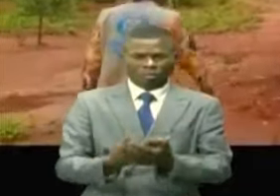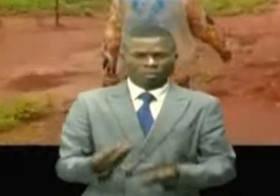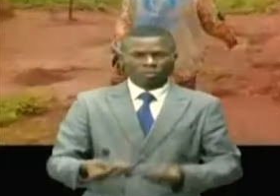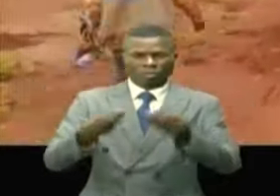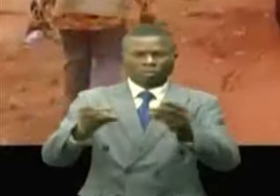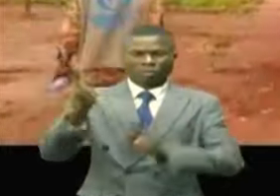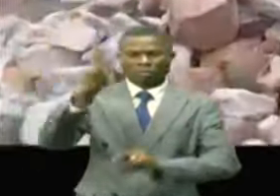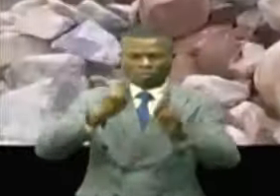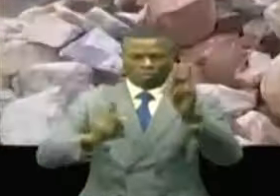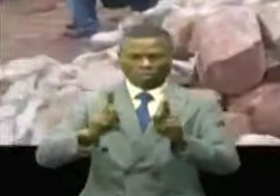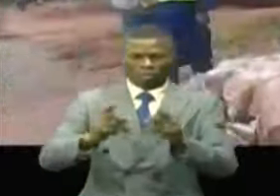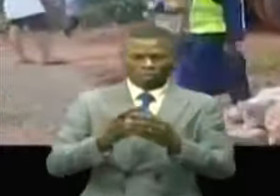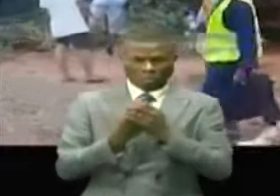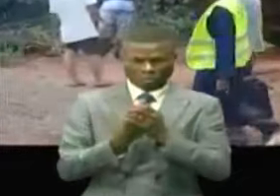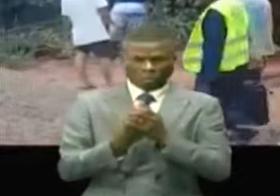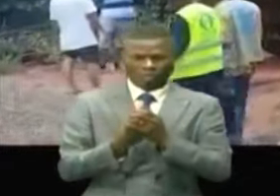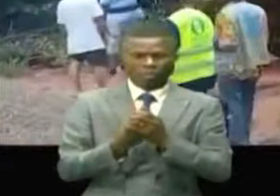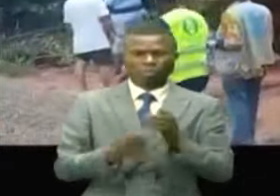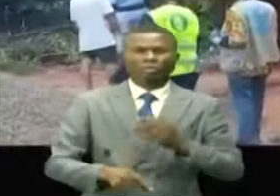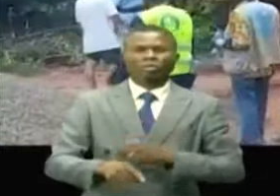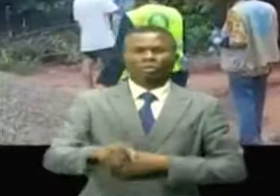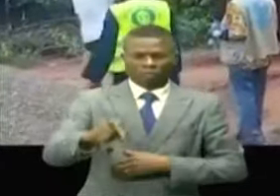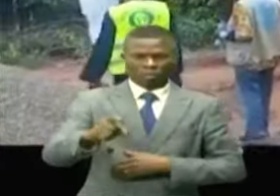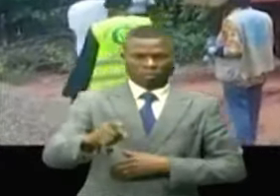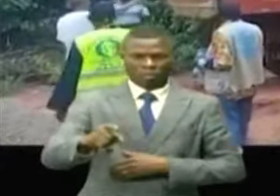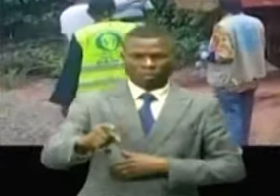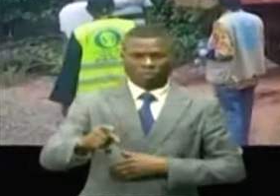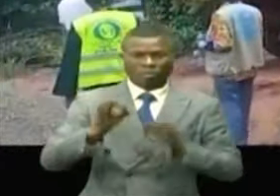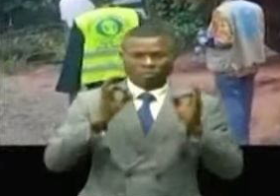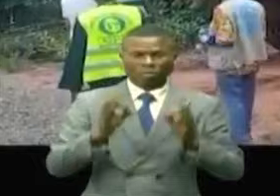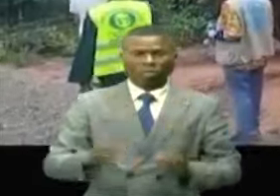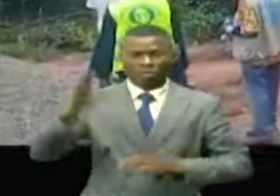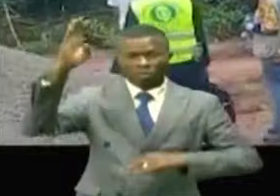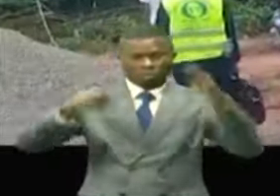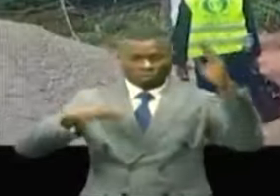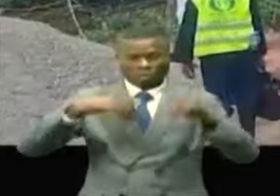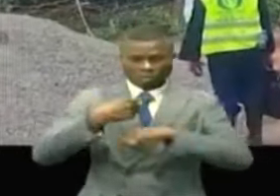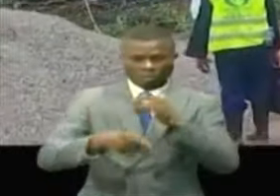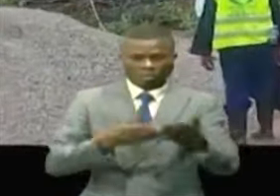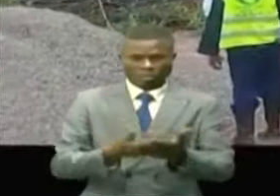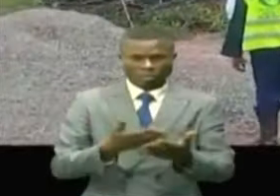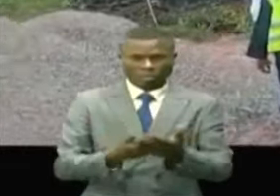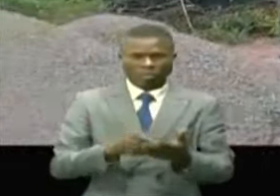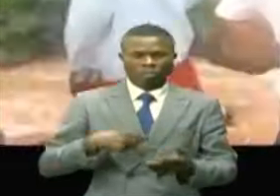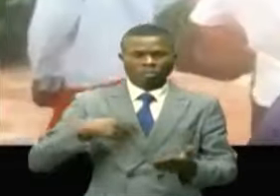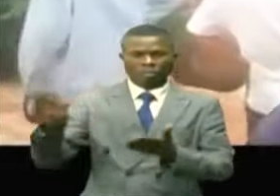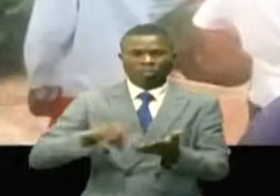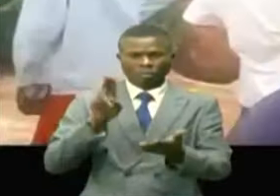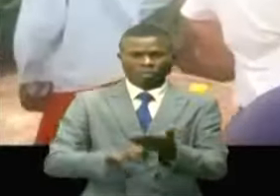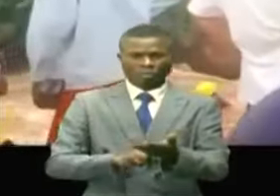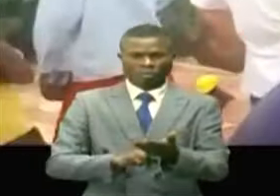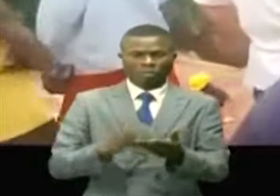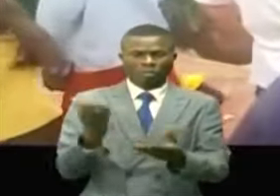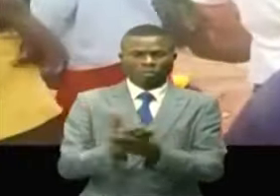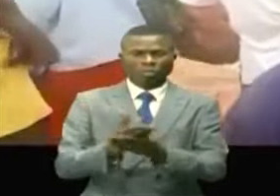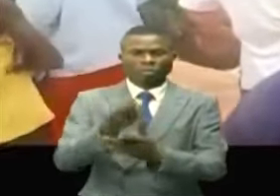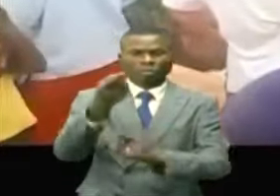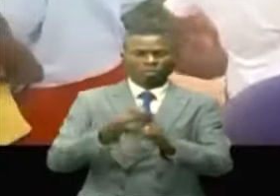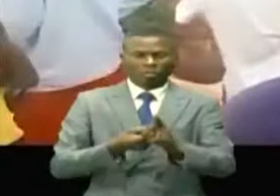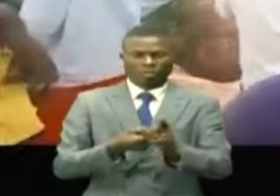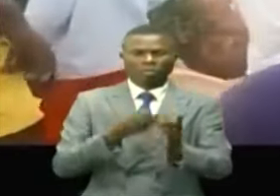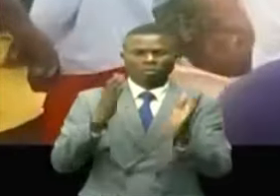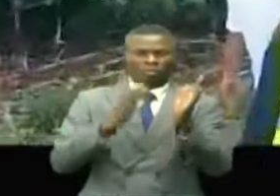usagers dans les tout prochains jours ce malgré les plus de liviennes à venir on a signé le le contrat au mois de